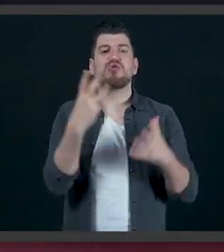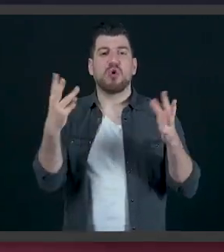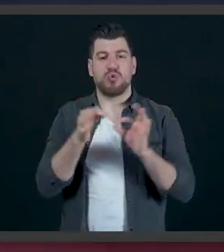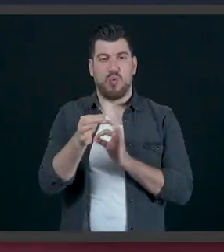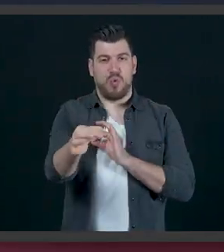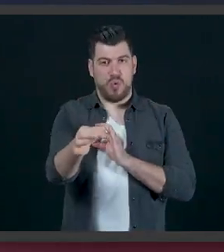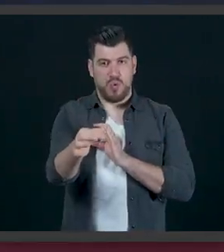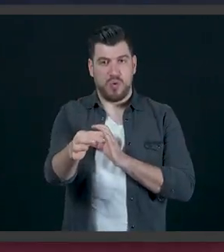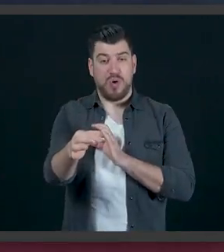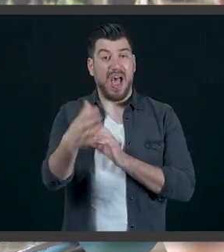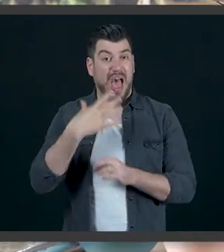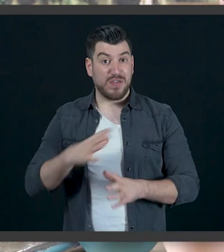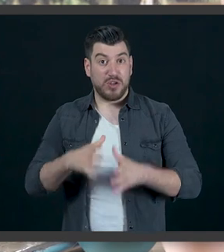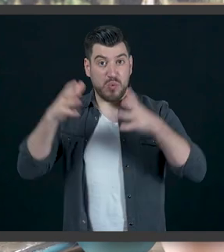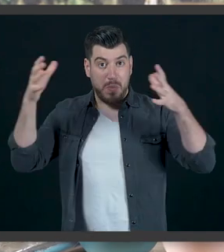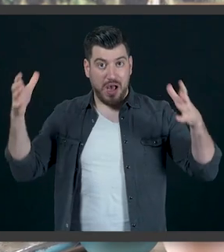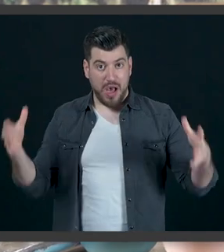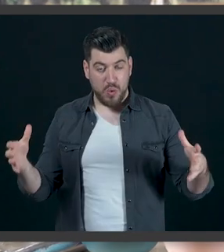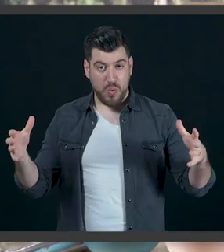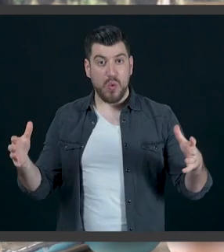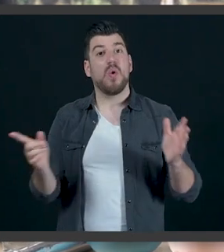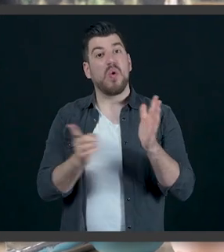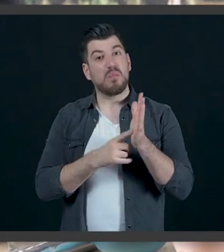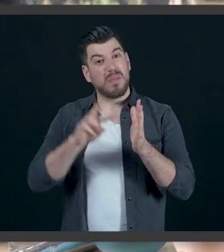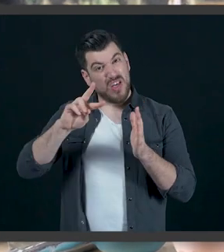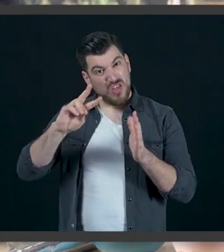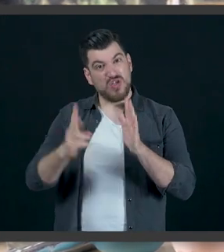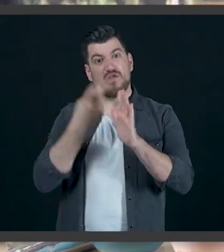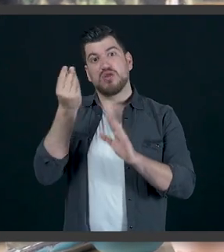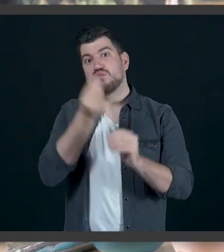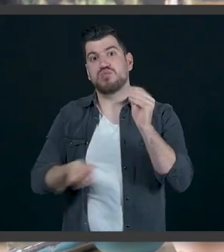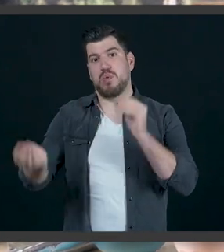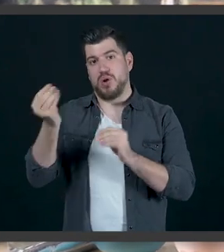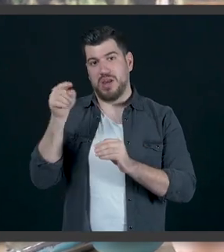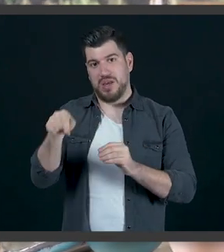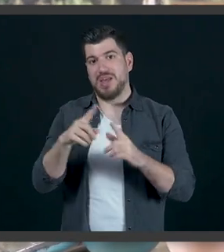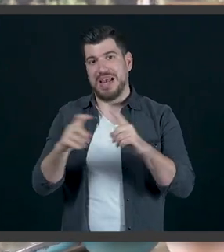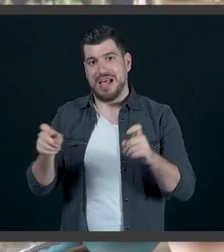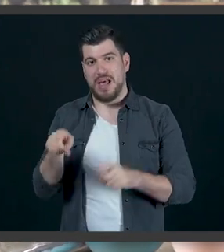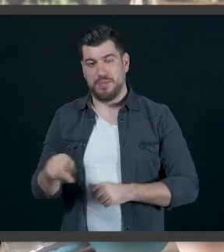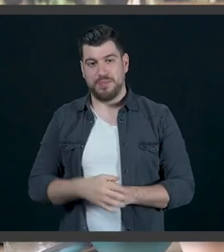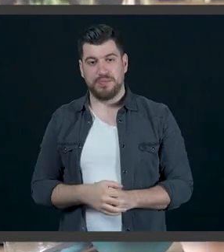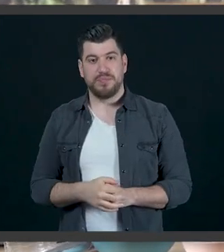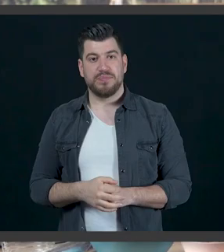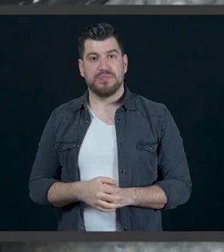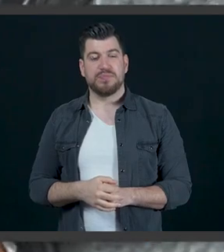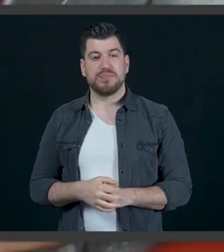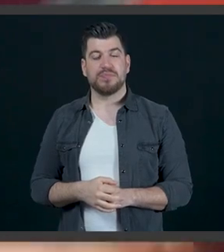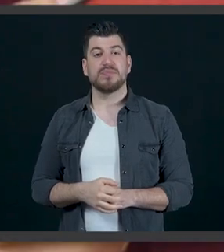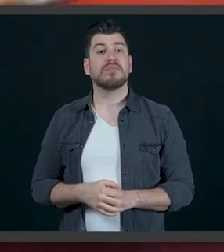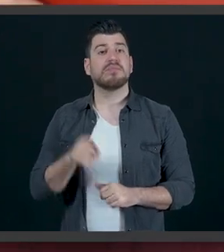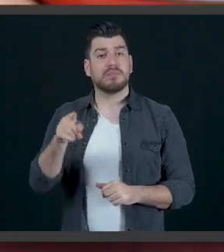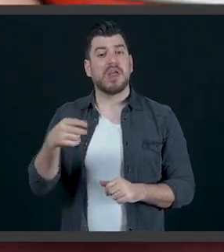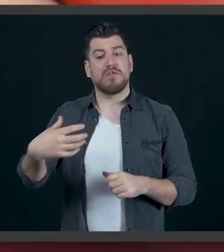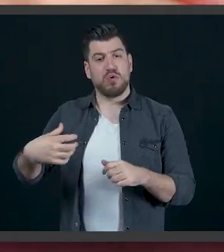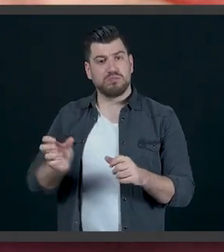28. Άμα θα βάλετε το μεγάλο ταψί που παίρνει ο φούρνος, πρέπει να διπλασιάσετε τη δόση. Εντάξει. Αλλά εμείς θέλουμε αυτό το ταψάκι το συγκεκριμένο. Αυτό με